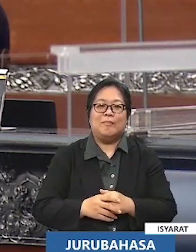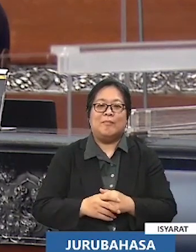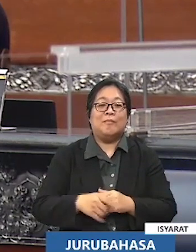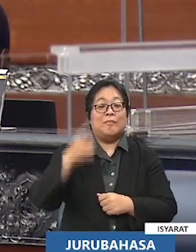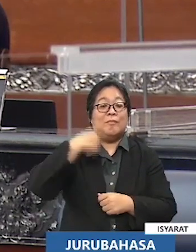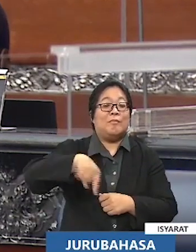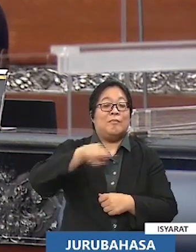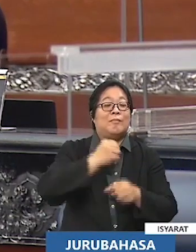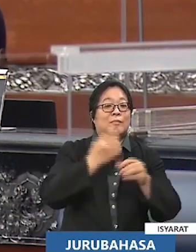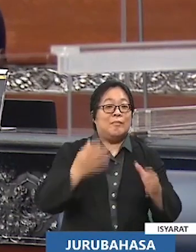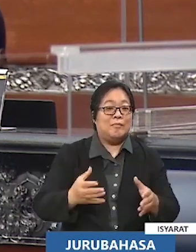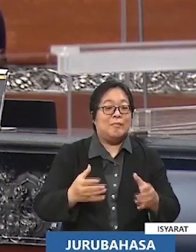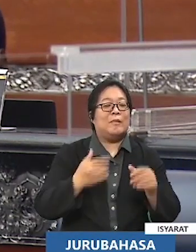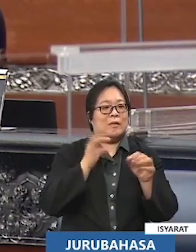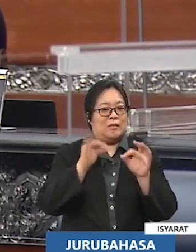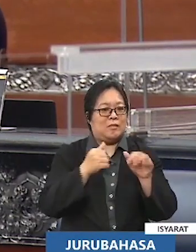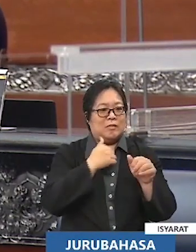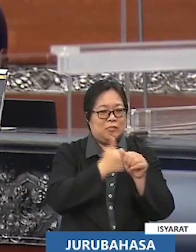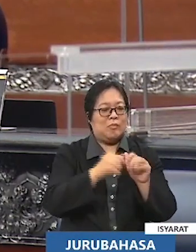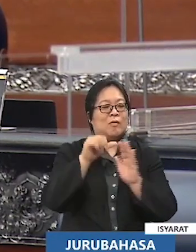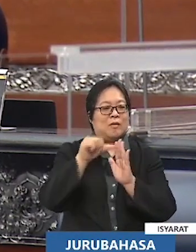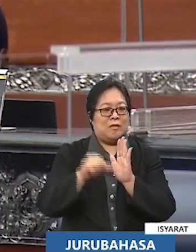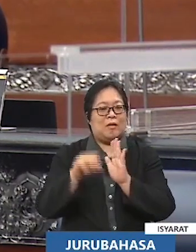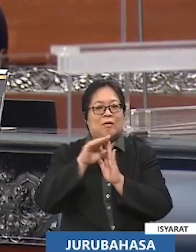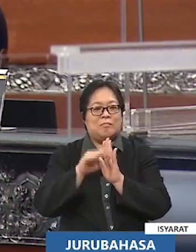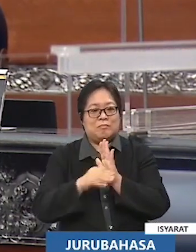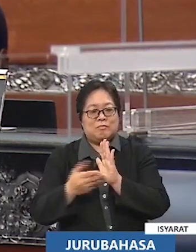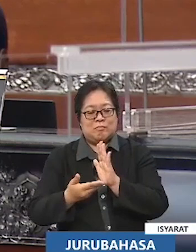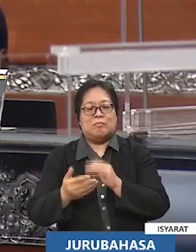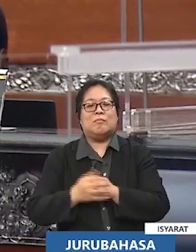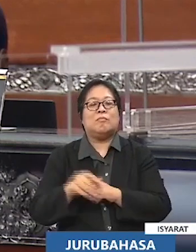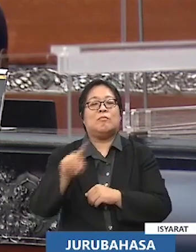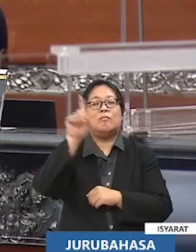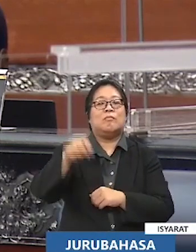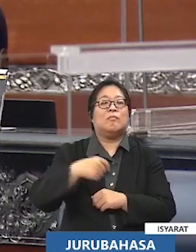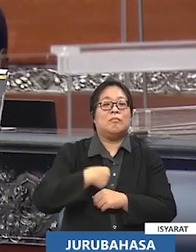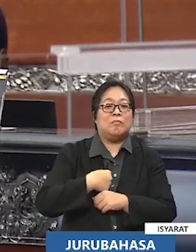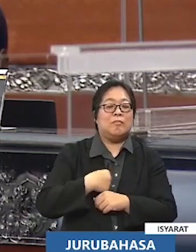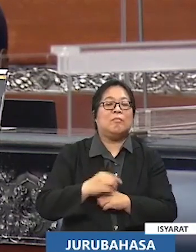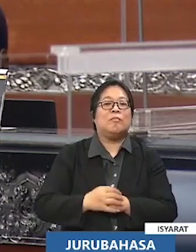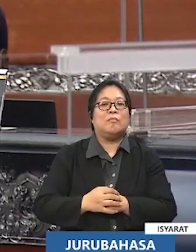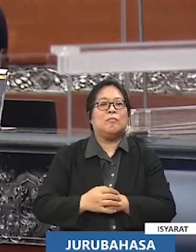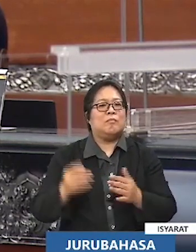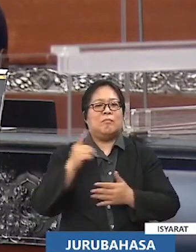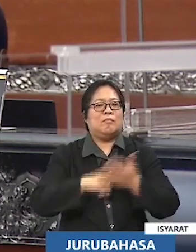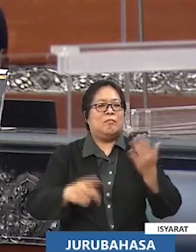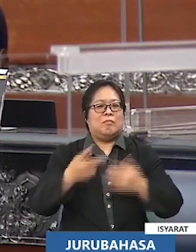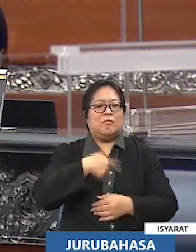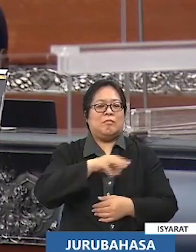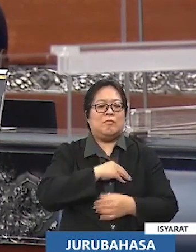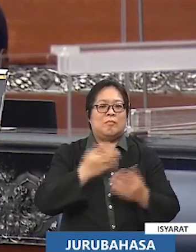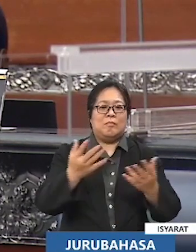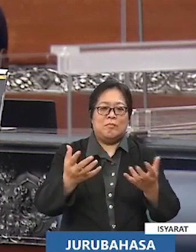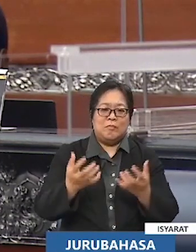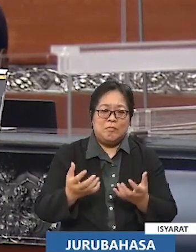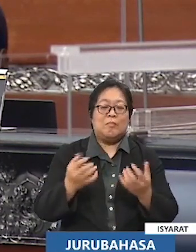para pekerjanya sepekan yang tertanduk dalam akta tersebut jadi soal yang saya apakah Kementerian berhasrat